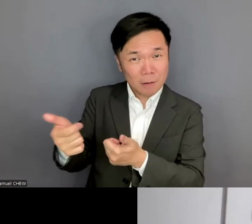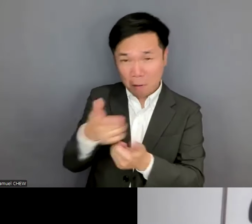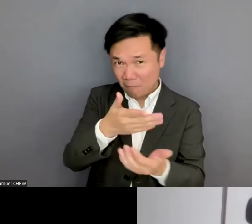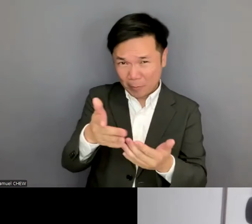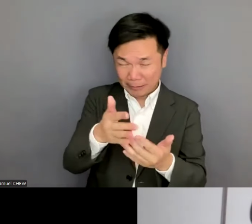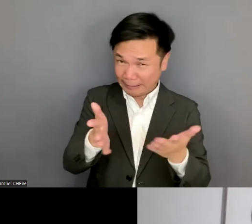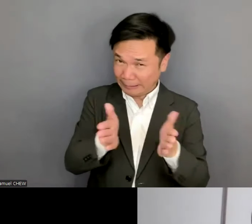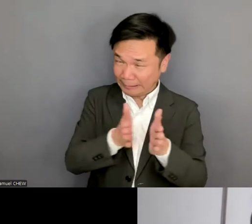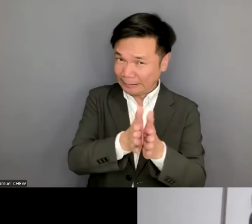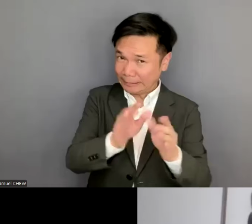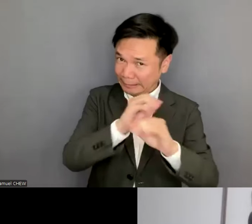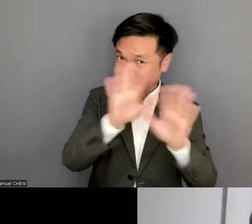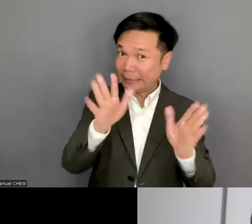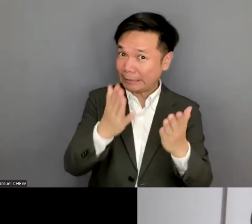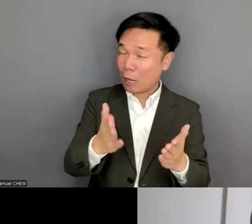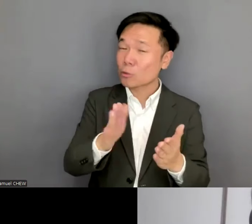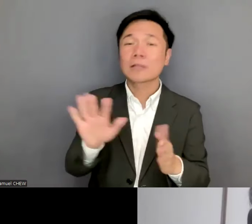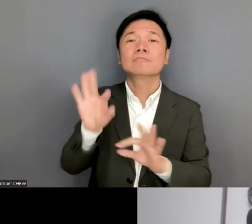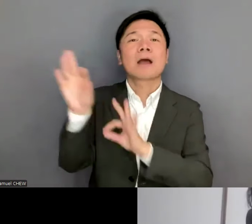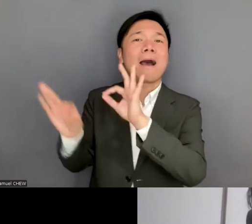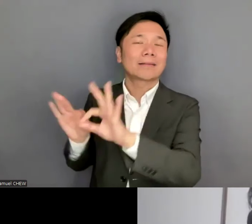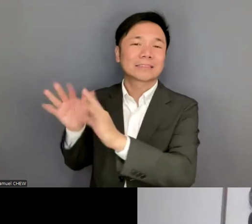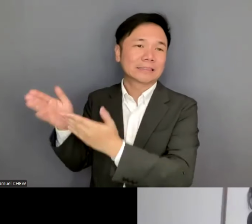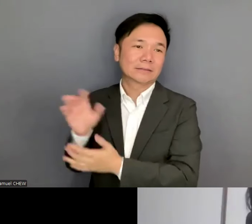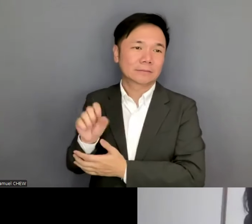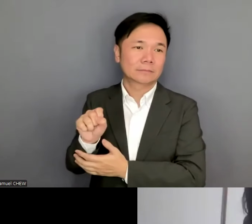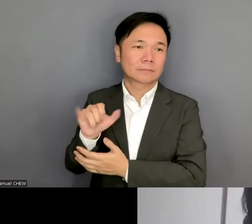can go ahead with the questions. Thank you.